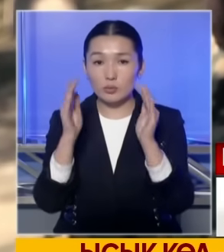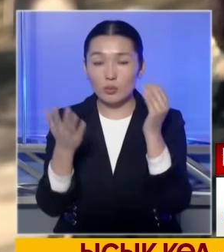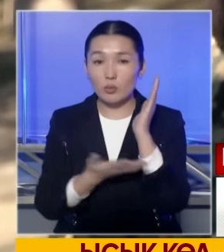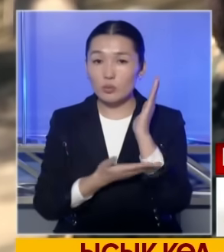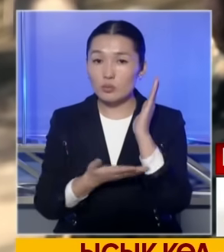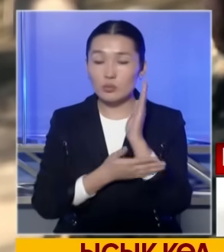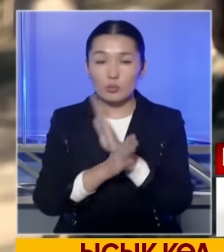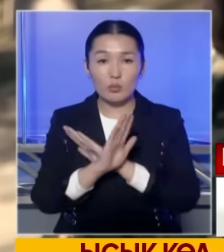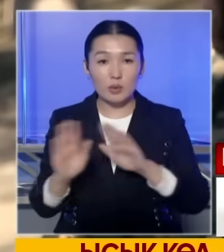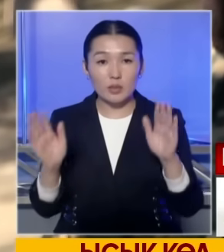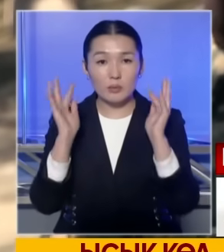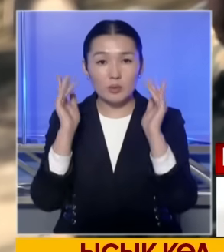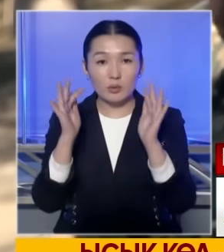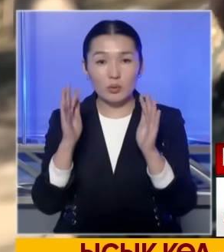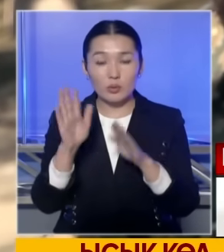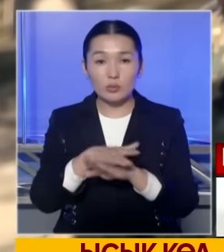ошол токойдун ичинде жүргөндө